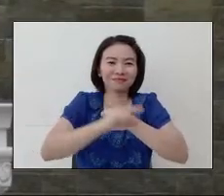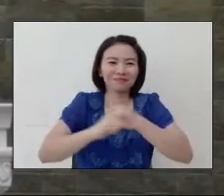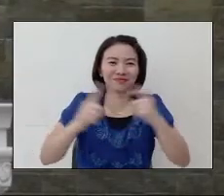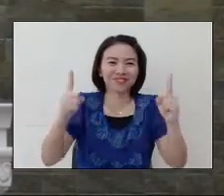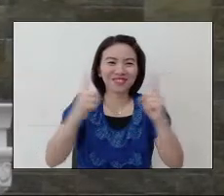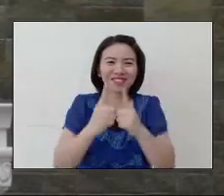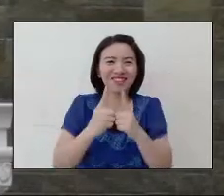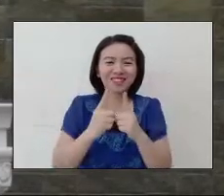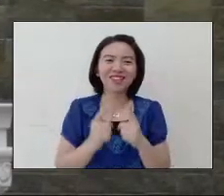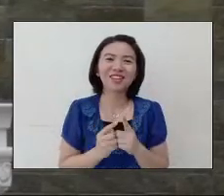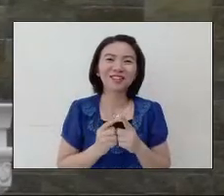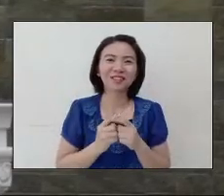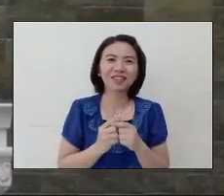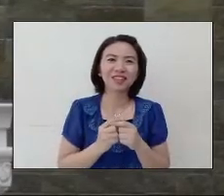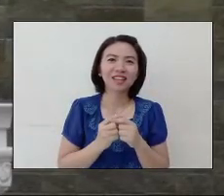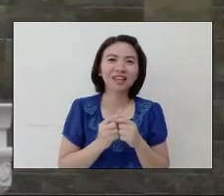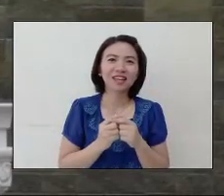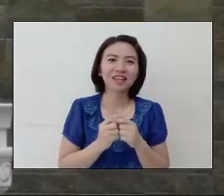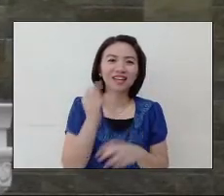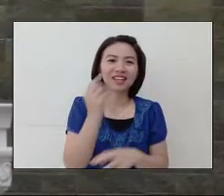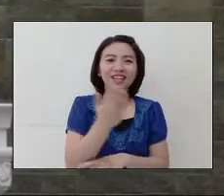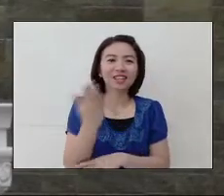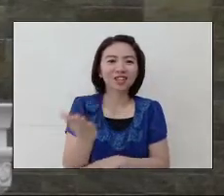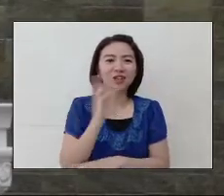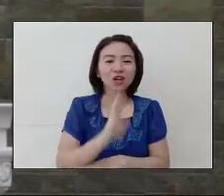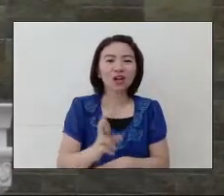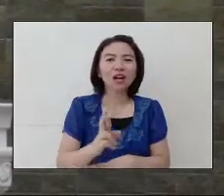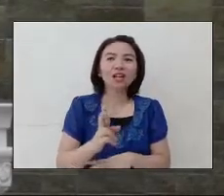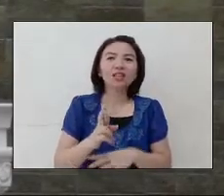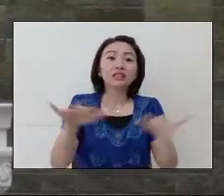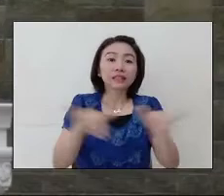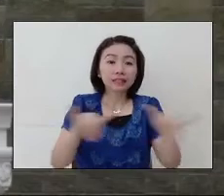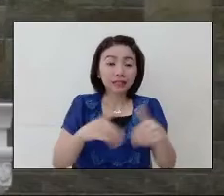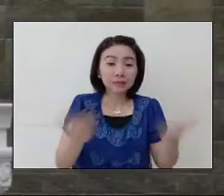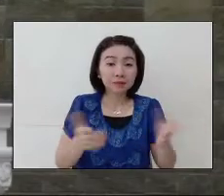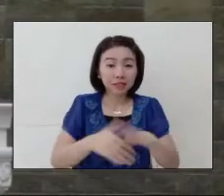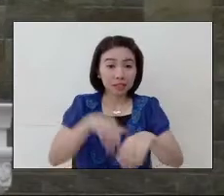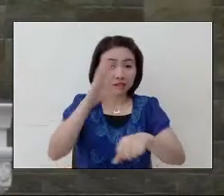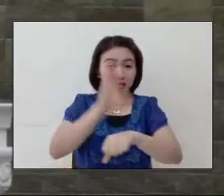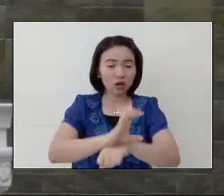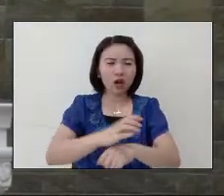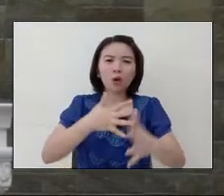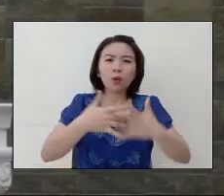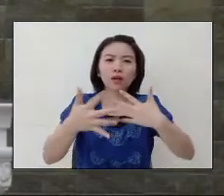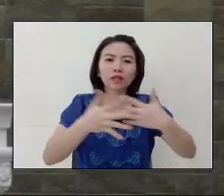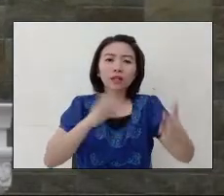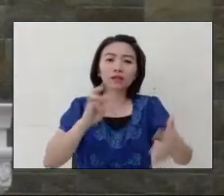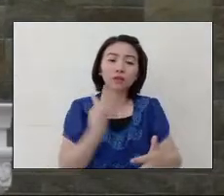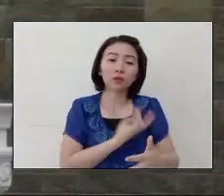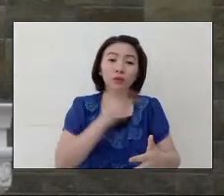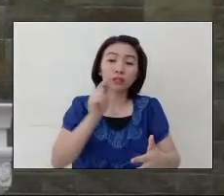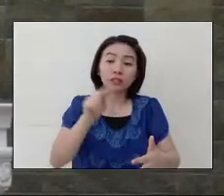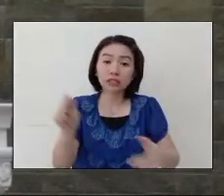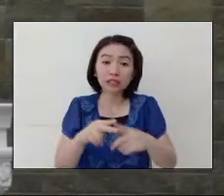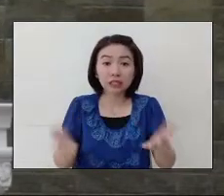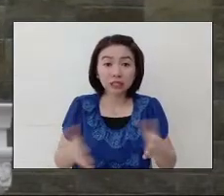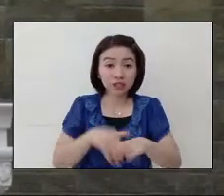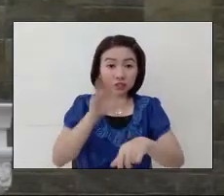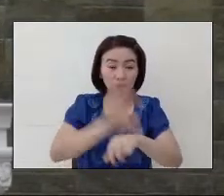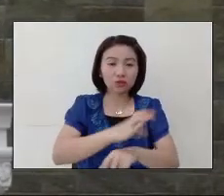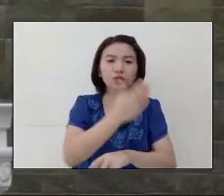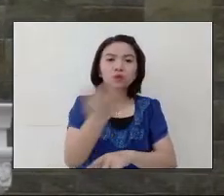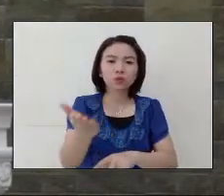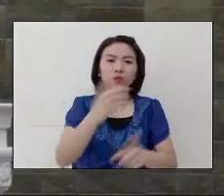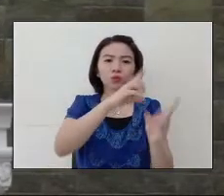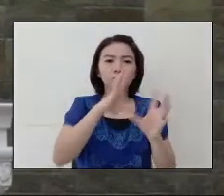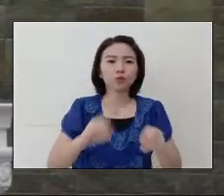At alam niyo, mga kapatid, it's amazing, no? And namalaman niyo po na ang isang taong nakakulong ay ini-encourage